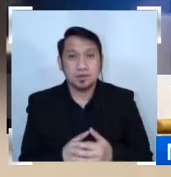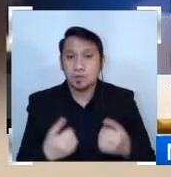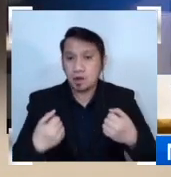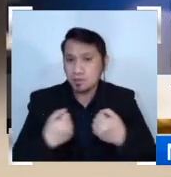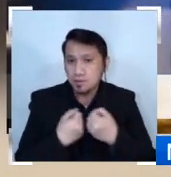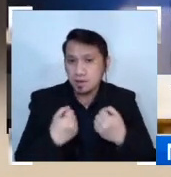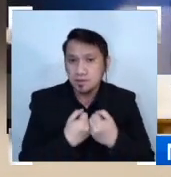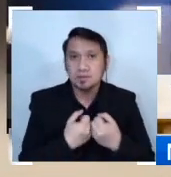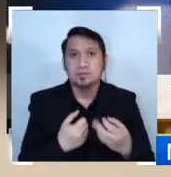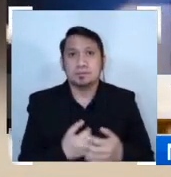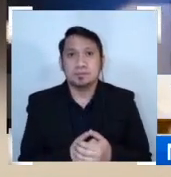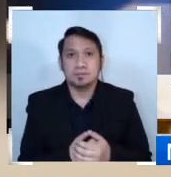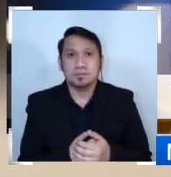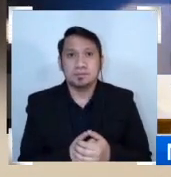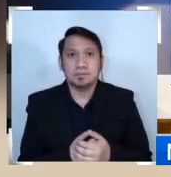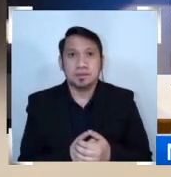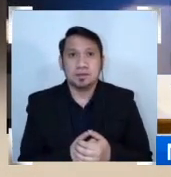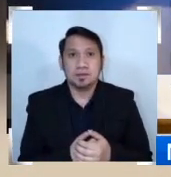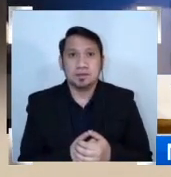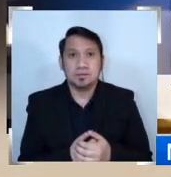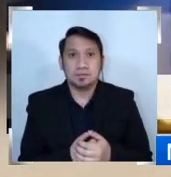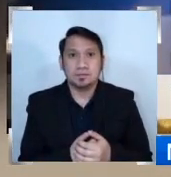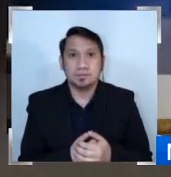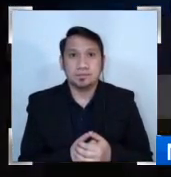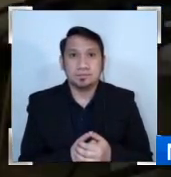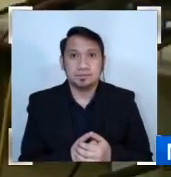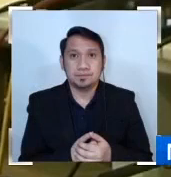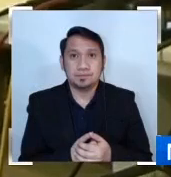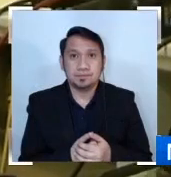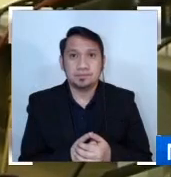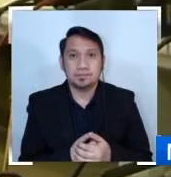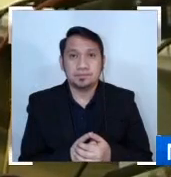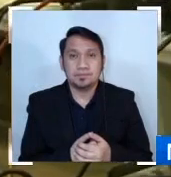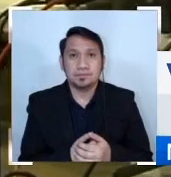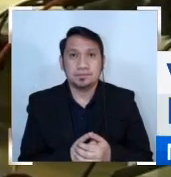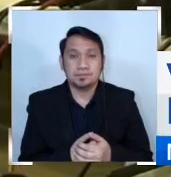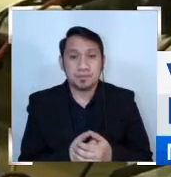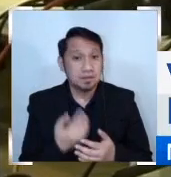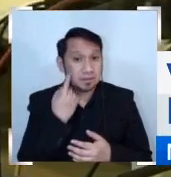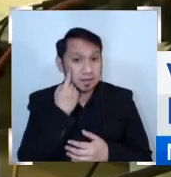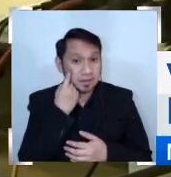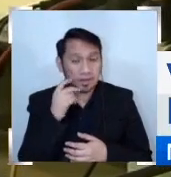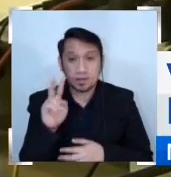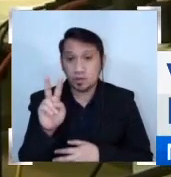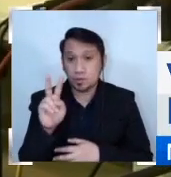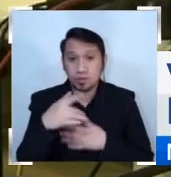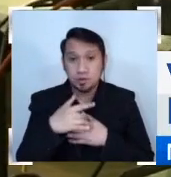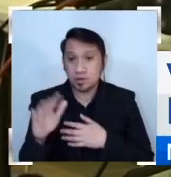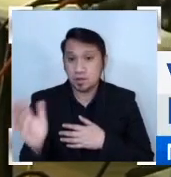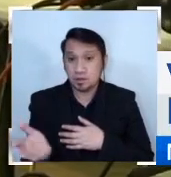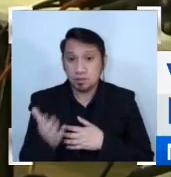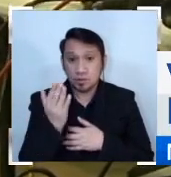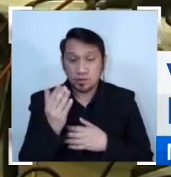Sa Kaninang alas dos ng madaling araw, nagpatawag